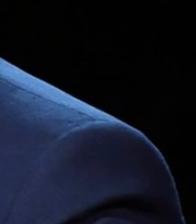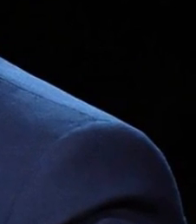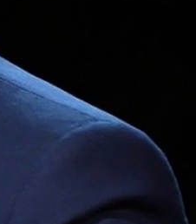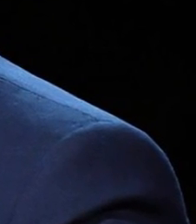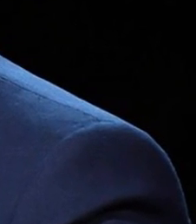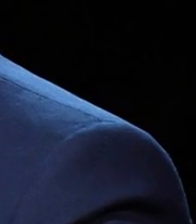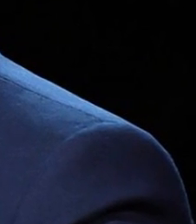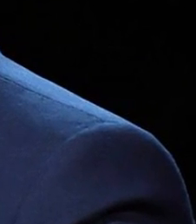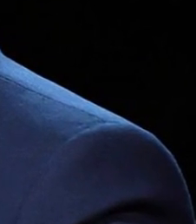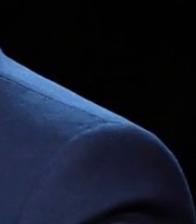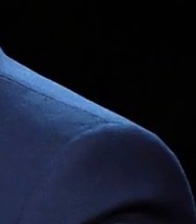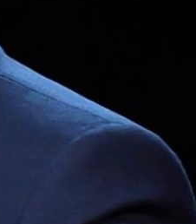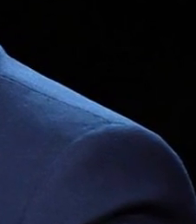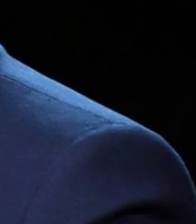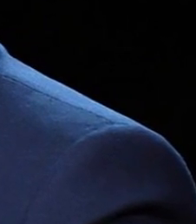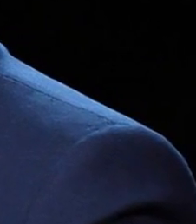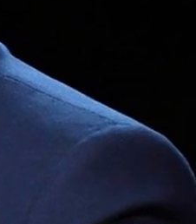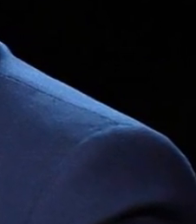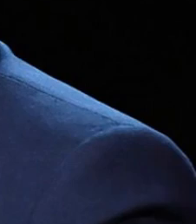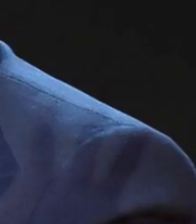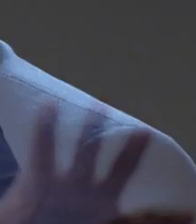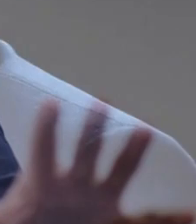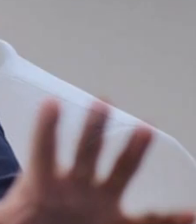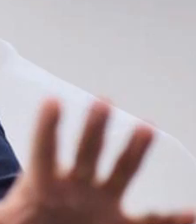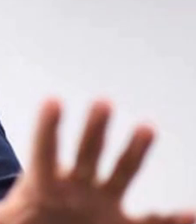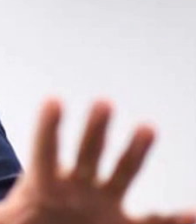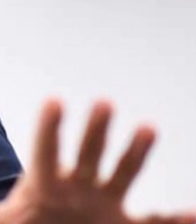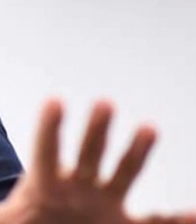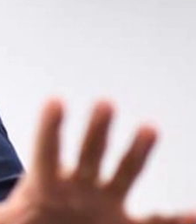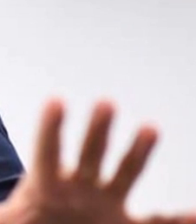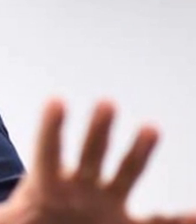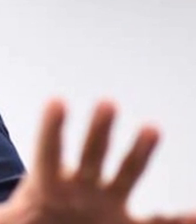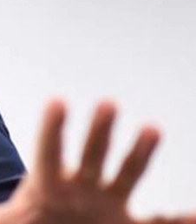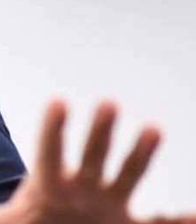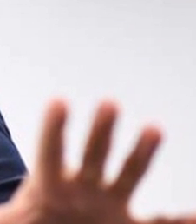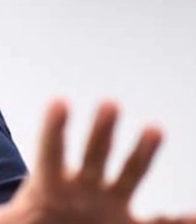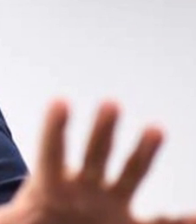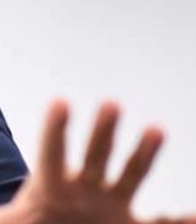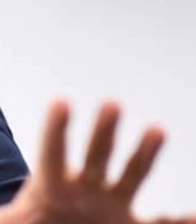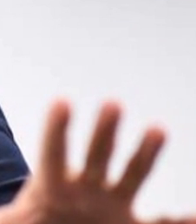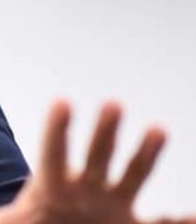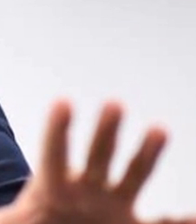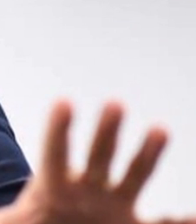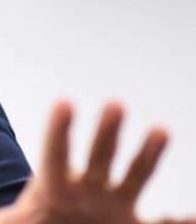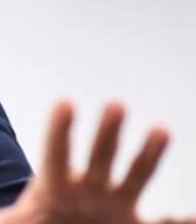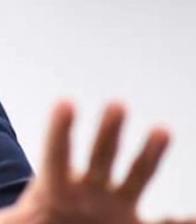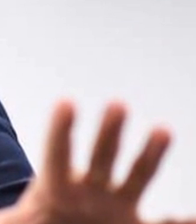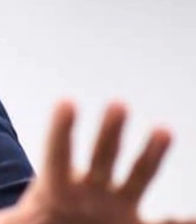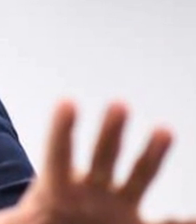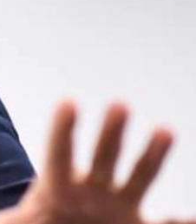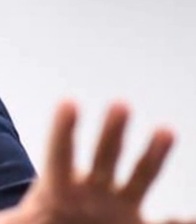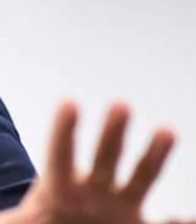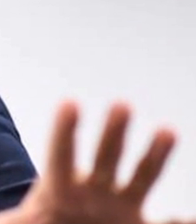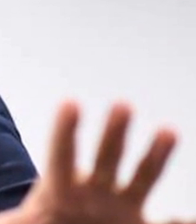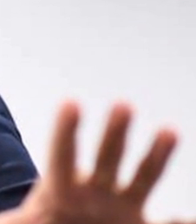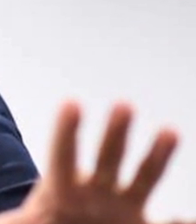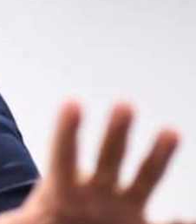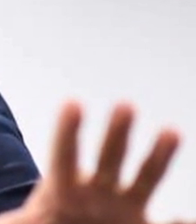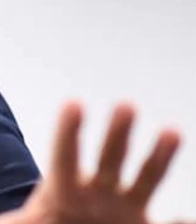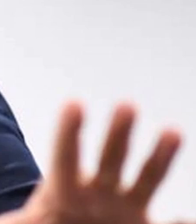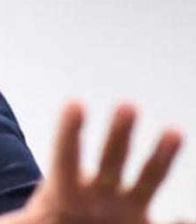przedstawiali konkretne postulaty a nawet czasami w tej jednej minucie udało im się wbić lekko szpilka